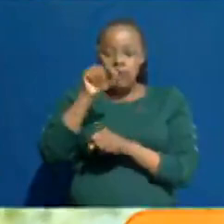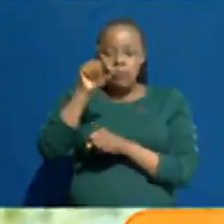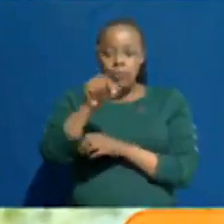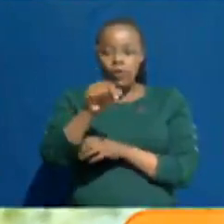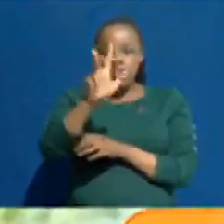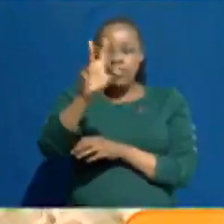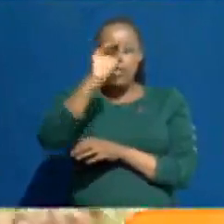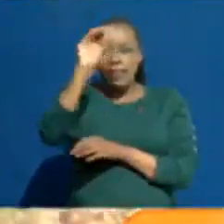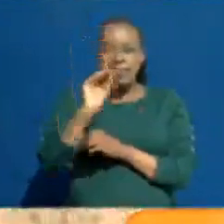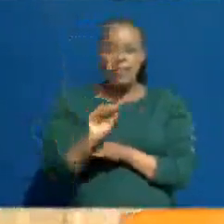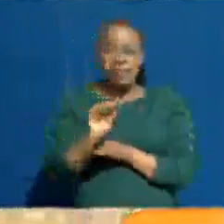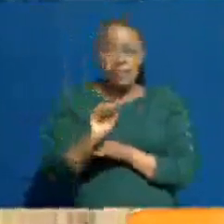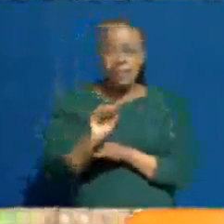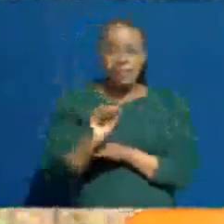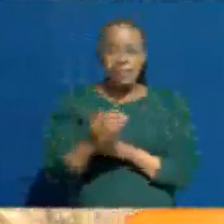12.3%.